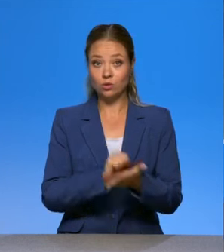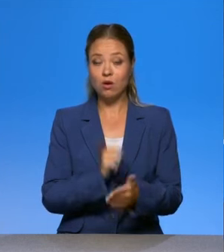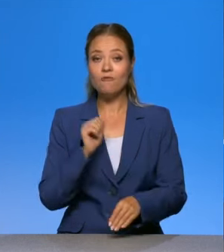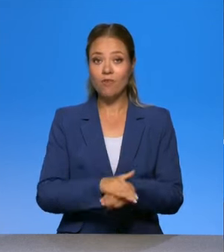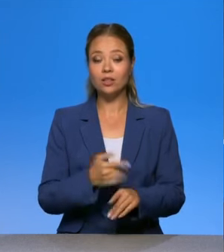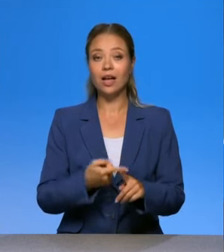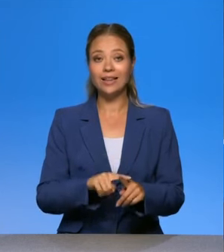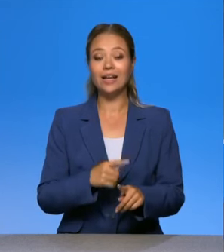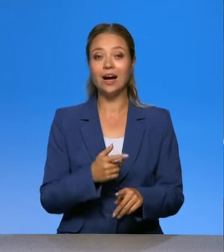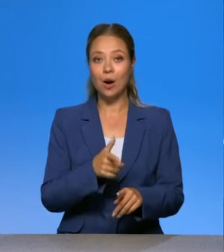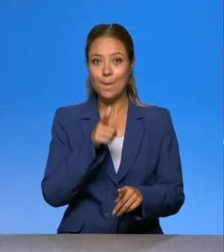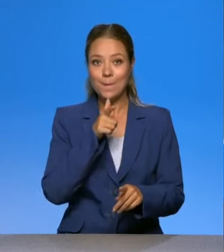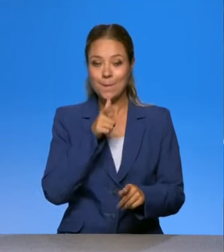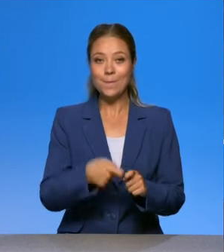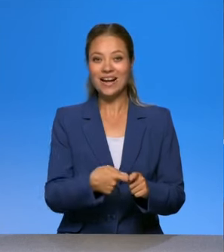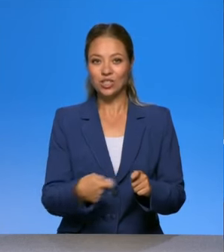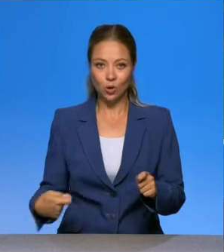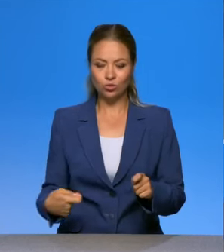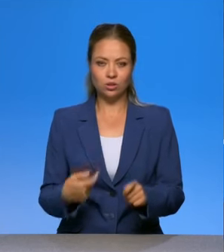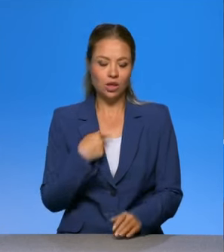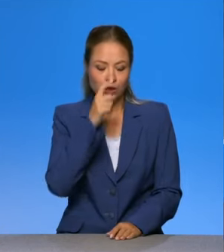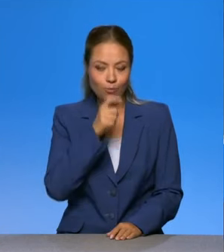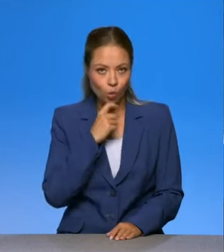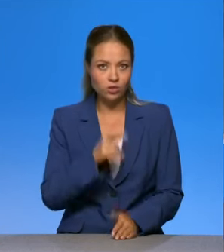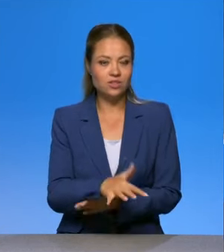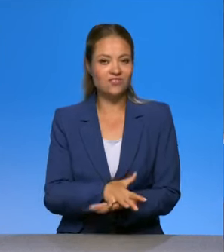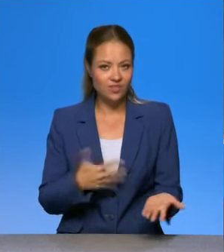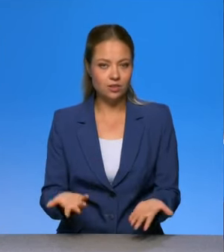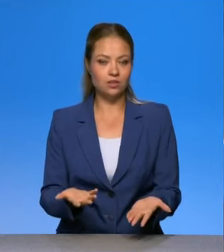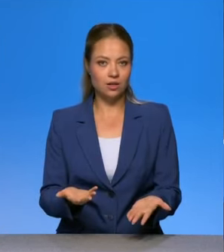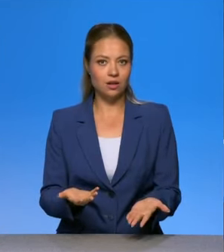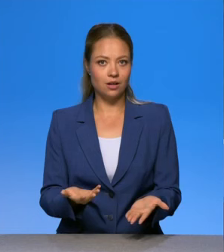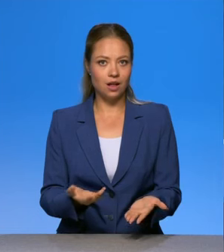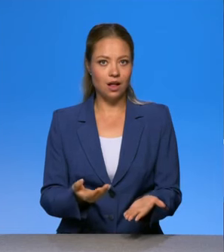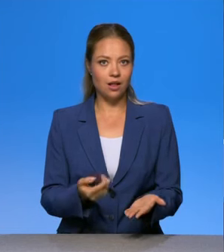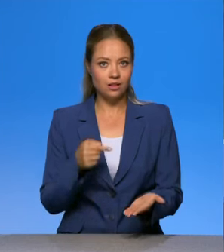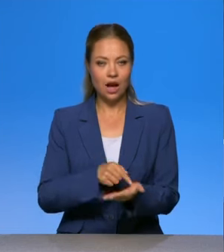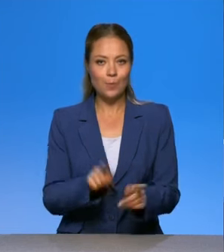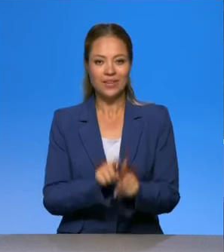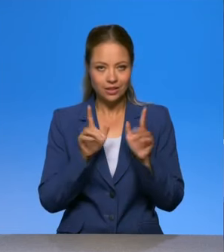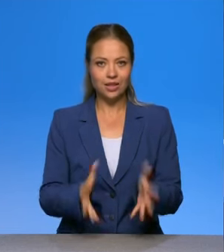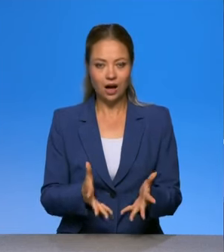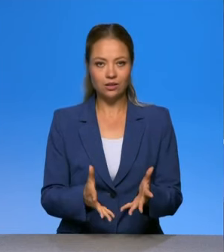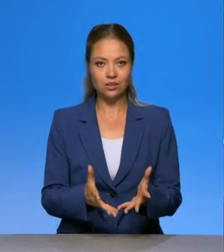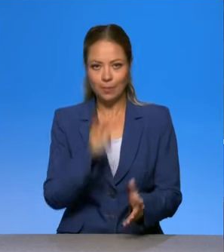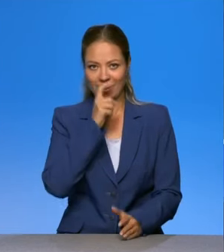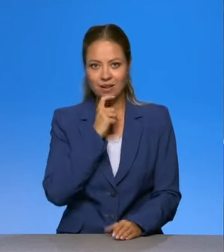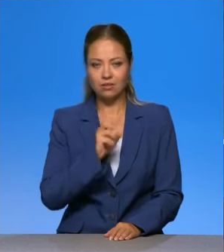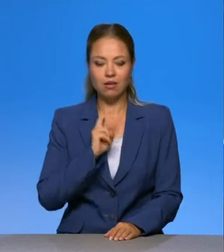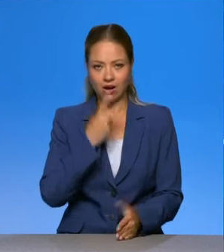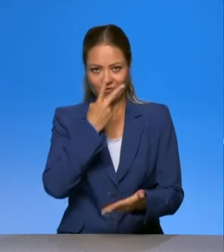просрочена. Я не понял, что там просрачивать, если, извините, пожалуйста, она вся и так еле непонятно как